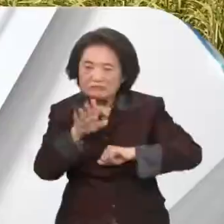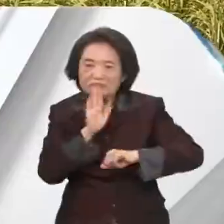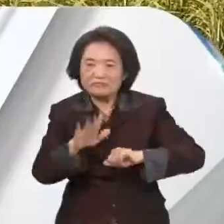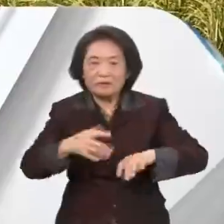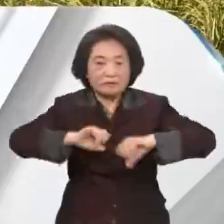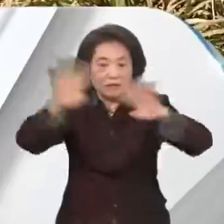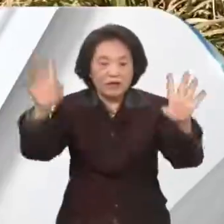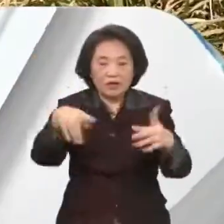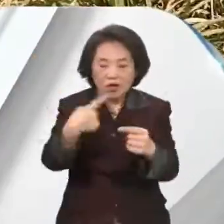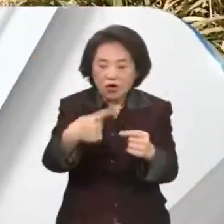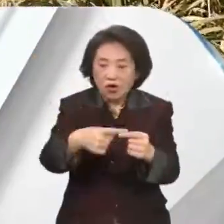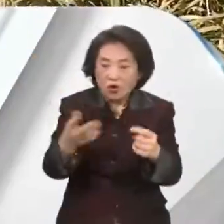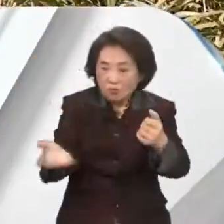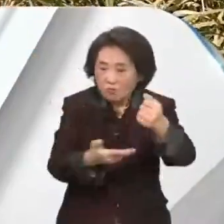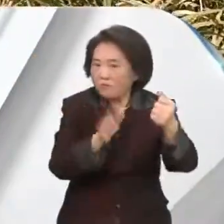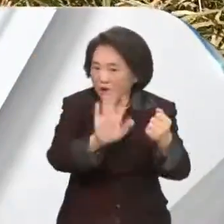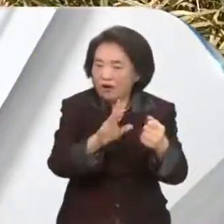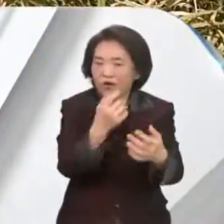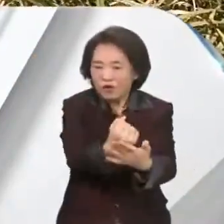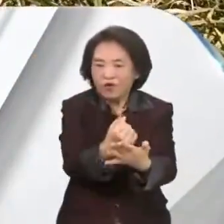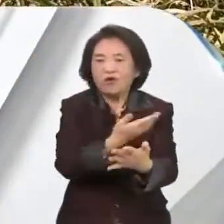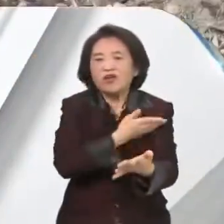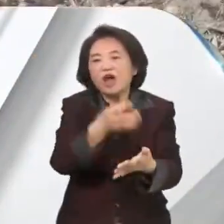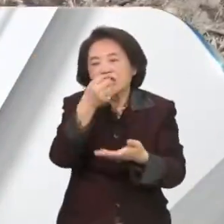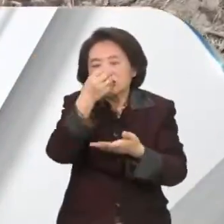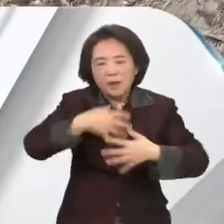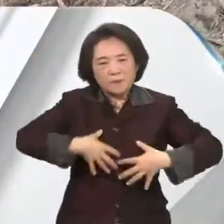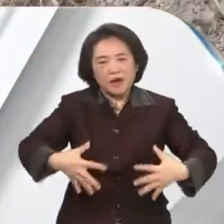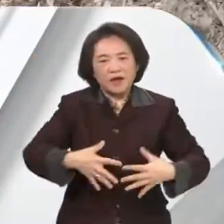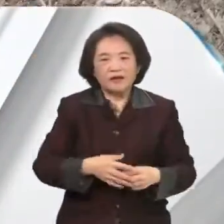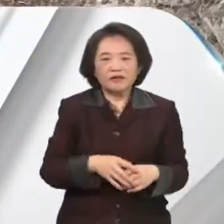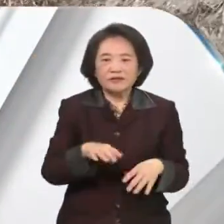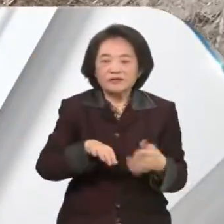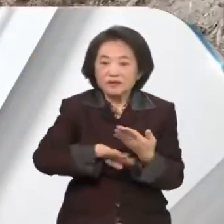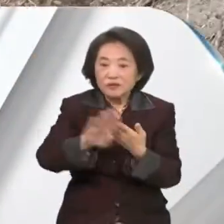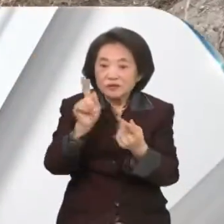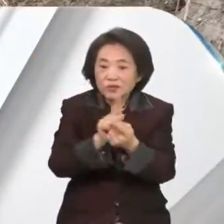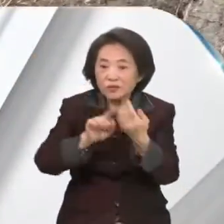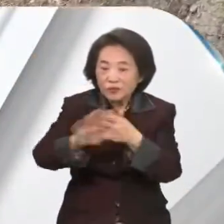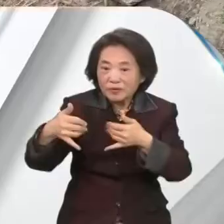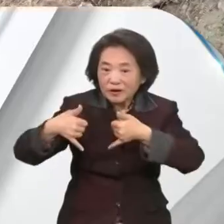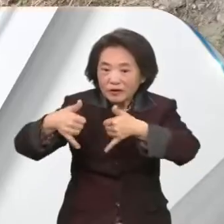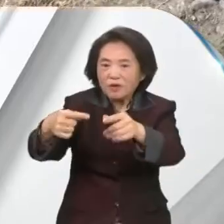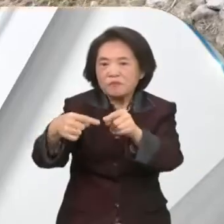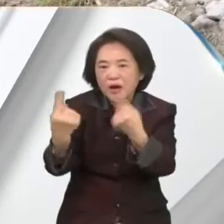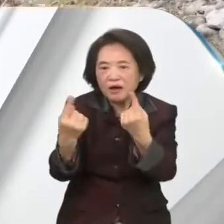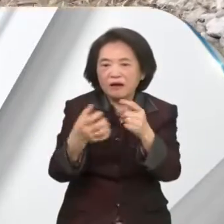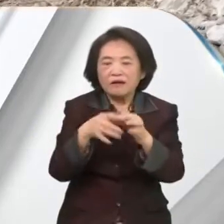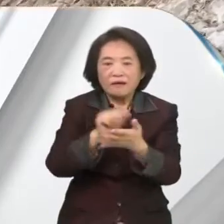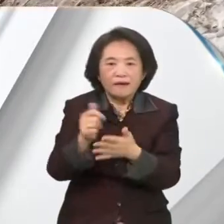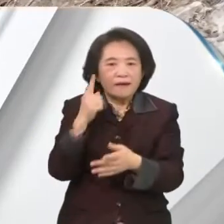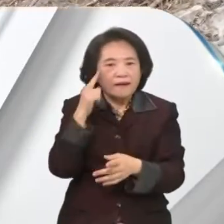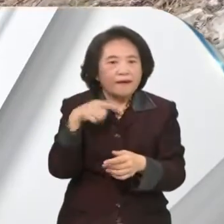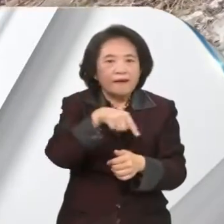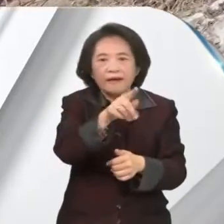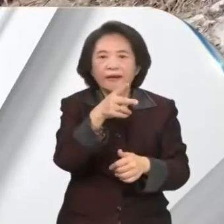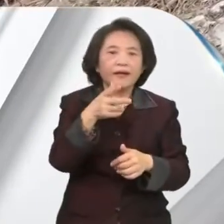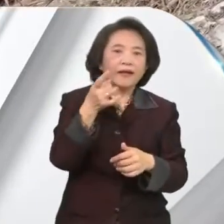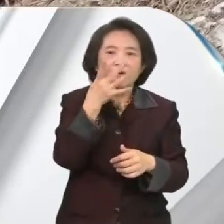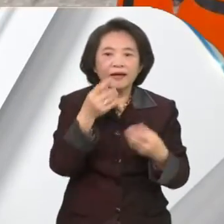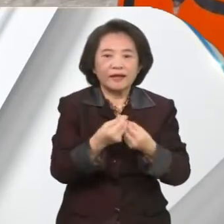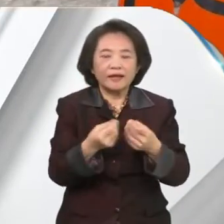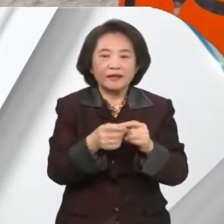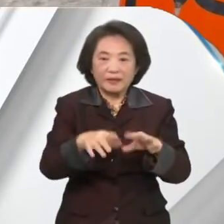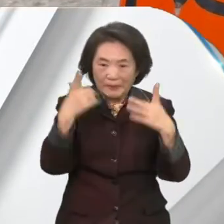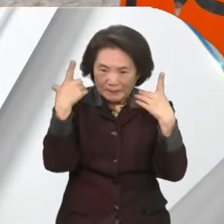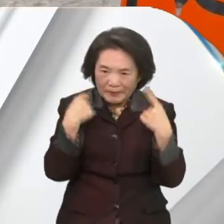宣布不割当地的货，本期许多包。只是农田的另外透露团拍，记者无法度看到那当初